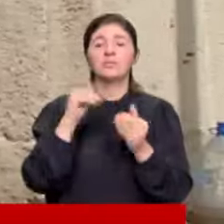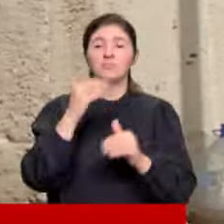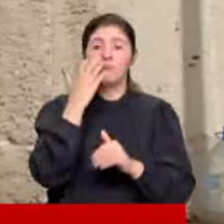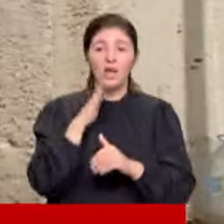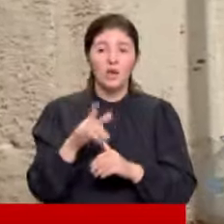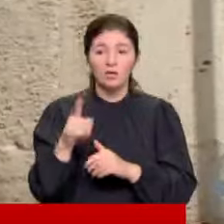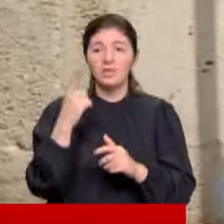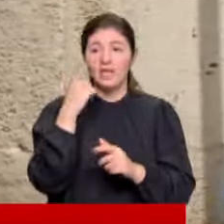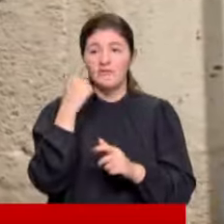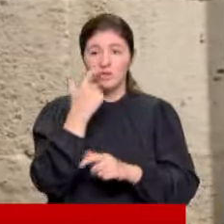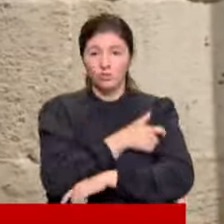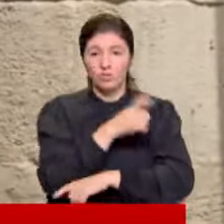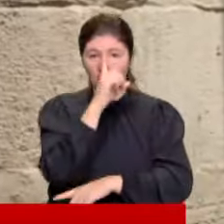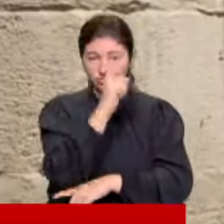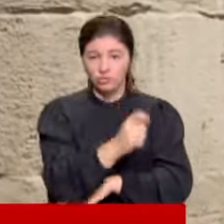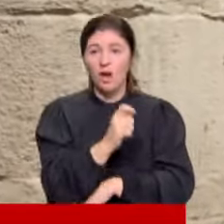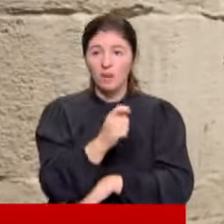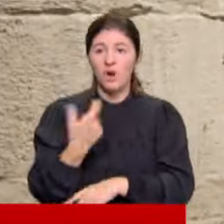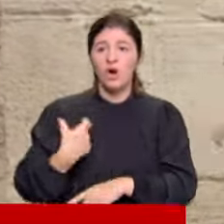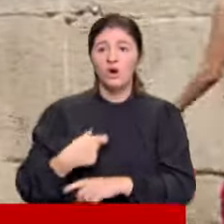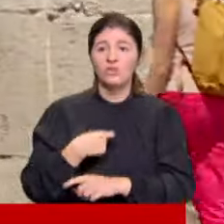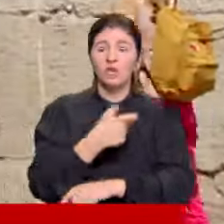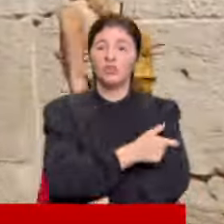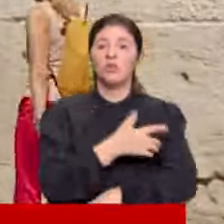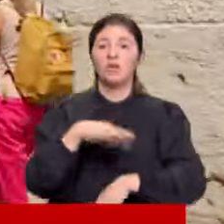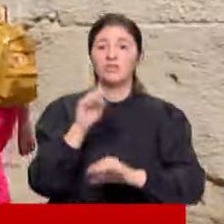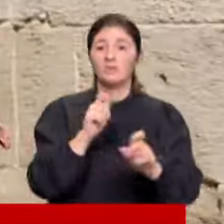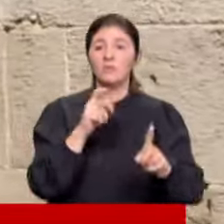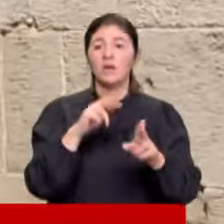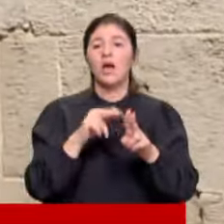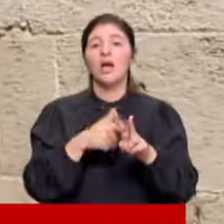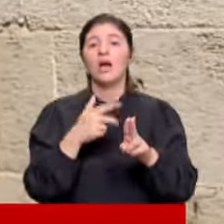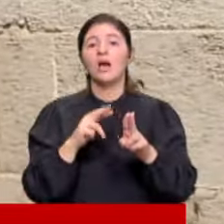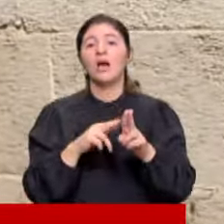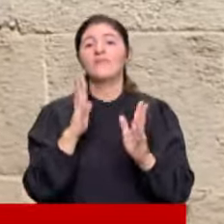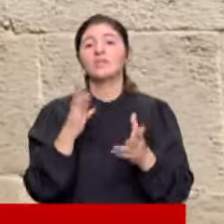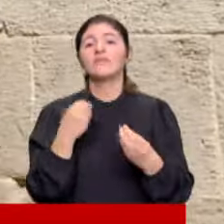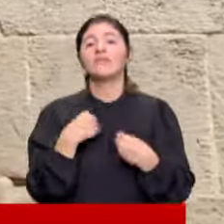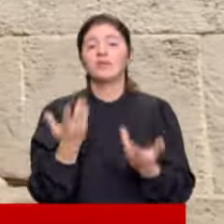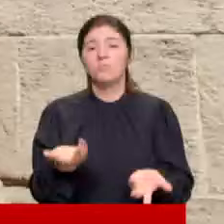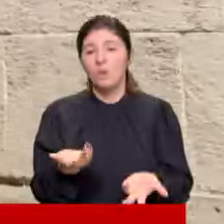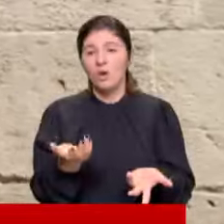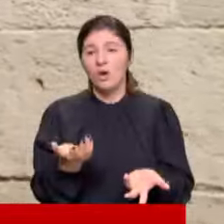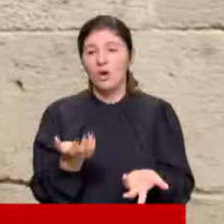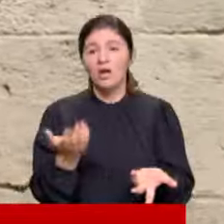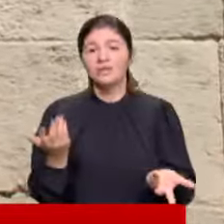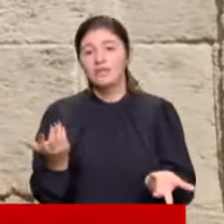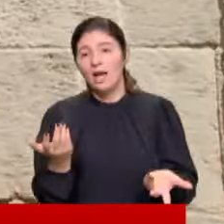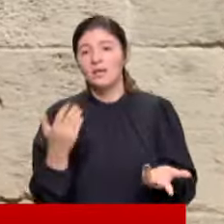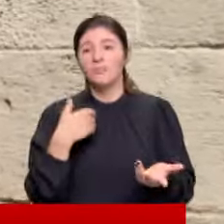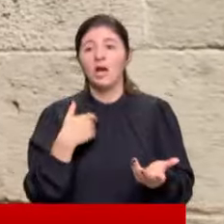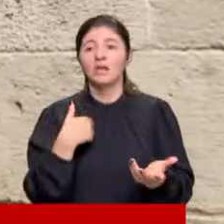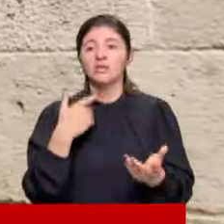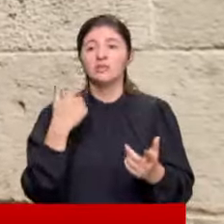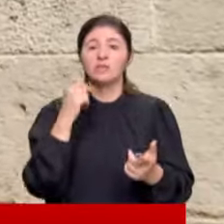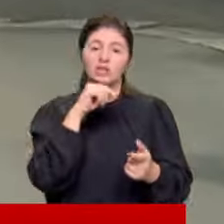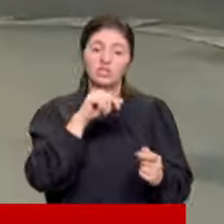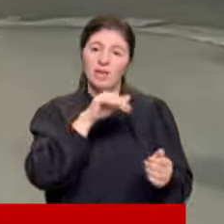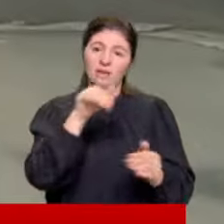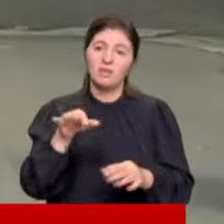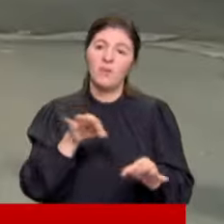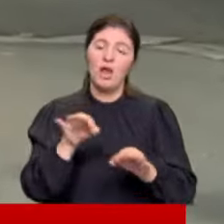devlet yurduna başvuru yaptım ama özel yurtta ayarladım kyk'lar zaten çoğu kişiye çıkmıyor Yani ben de çıkacağını düşünmediğim için şimdiden geldim